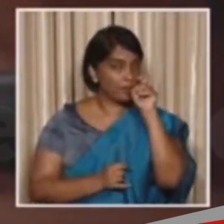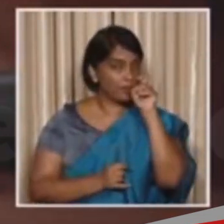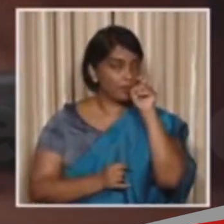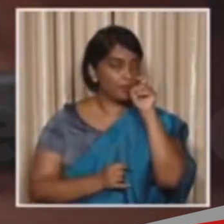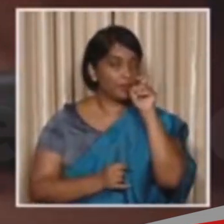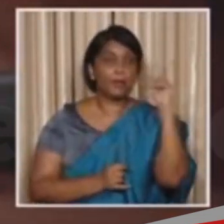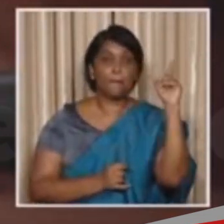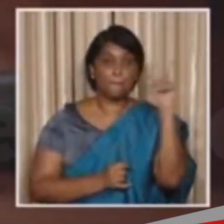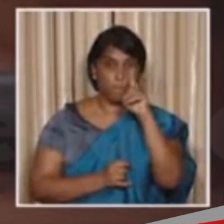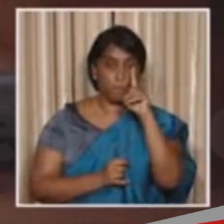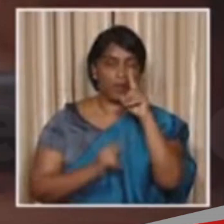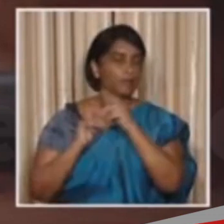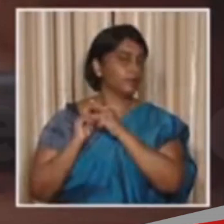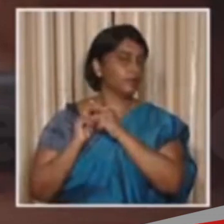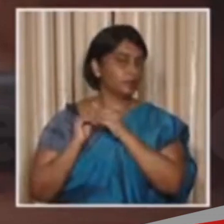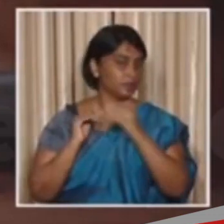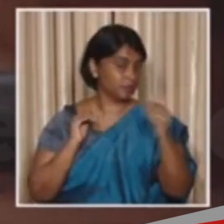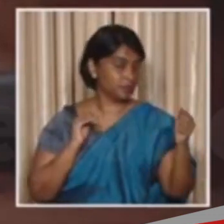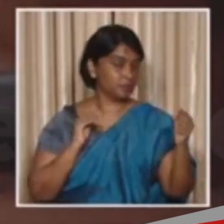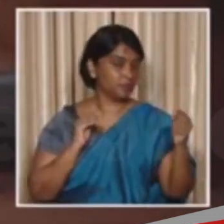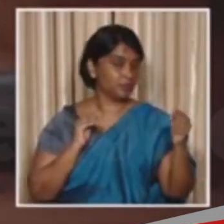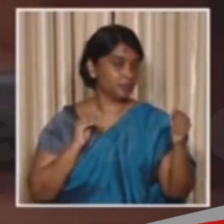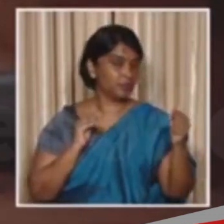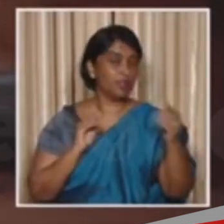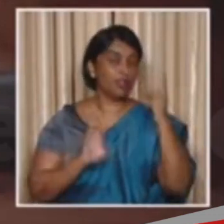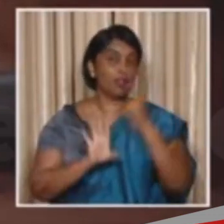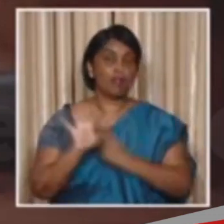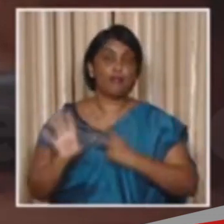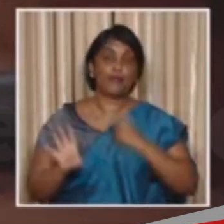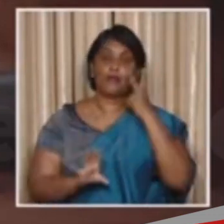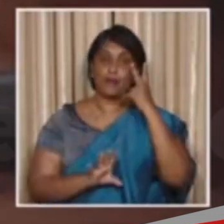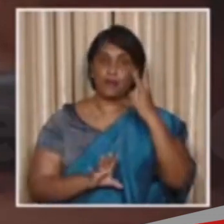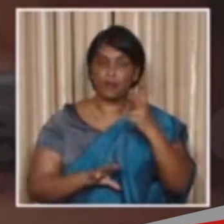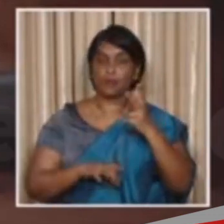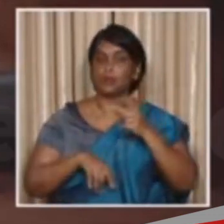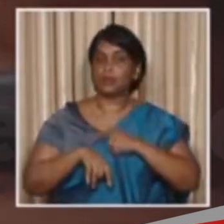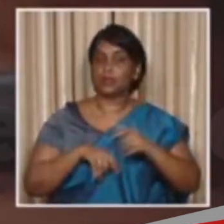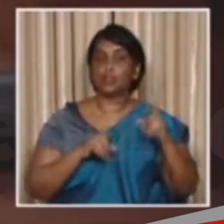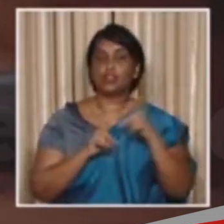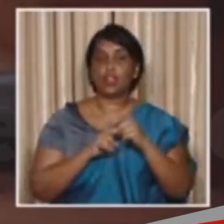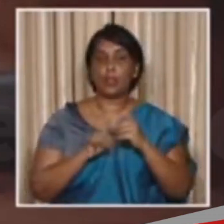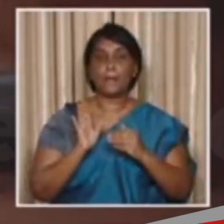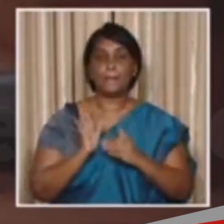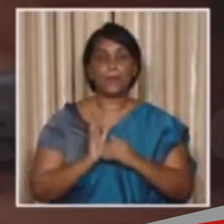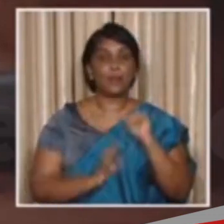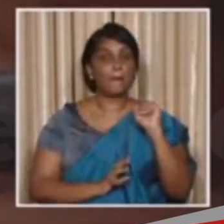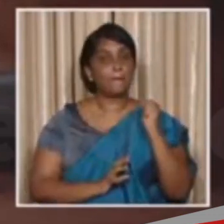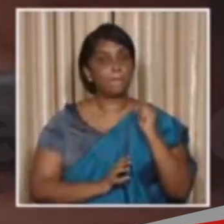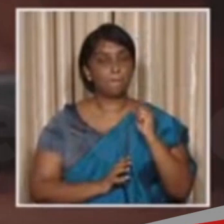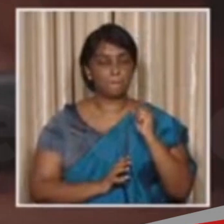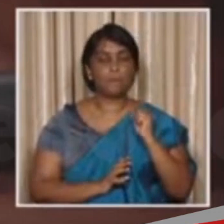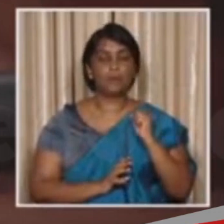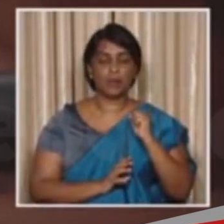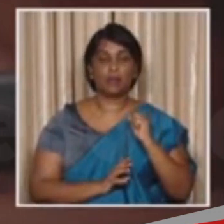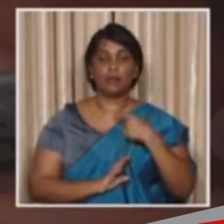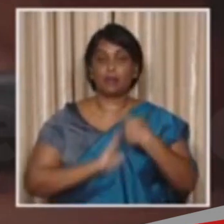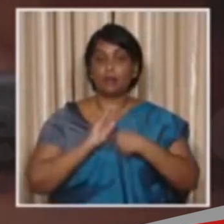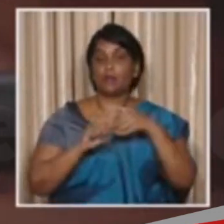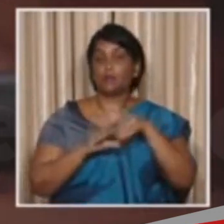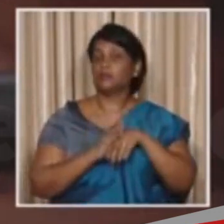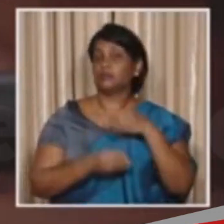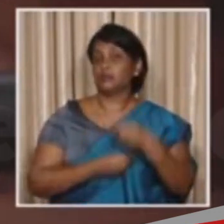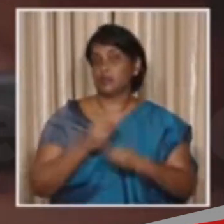සැප්තැම්බර් මාස පළවෙනි දින සිට වසර දෙකක සහන කාලය තුළ ඩොලර් මිලියන 50කට අවම වශයෙන් ආයෝජන රට තුළ සිදු කළ යුතු